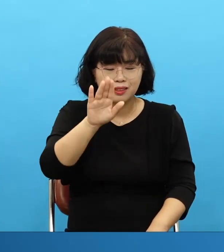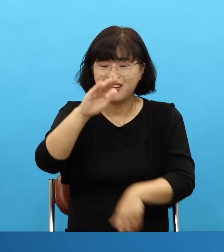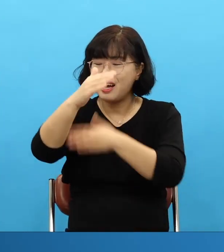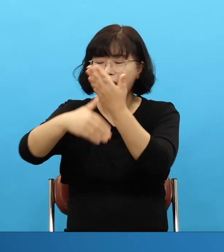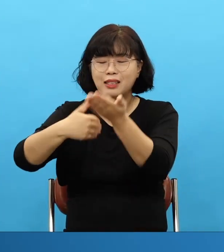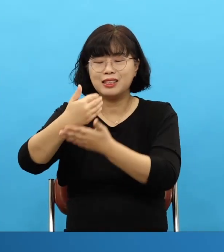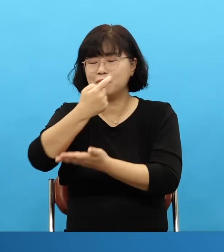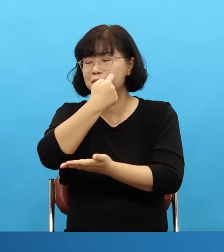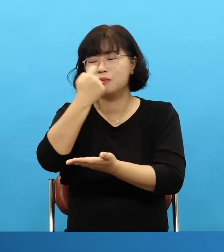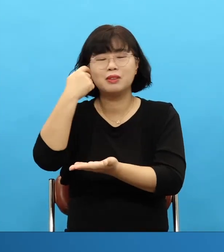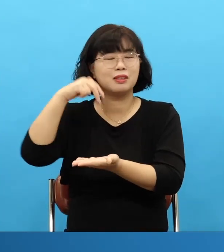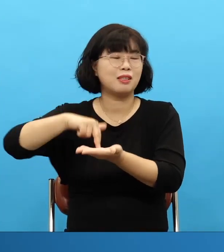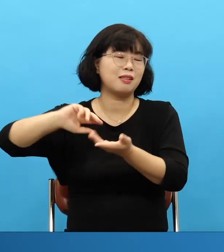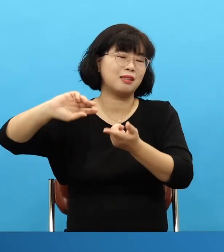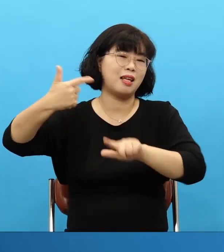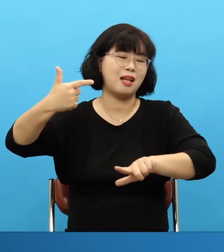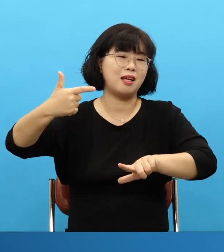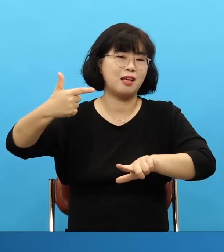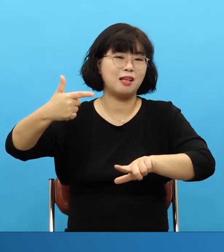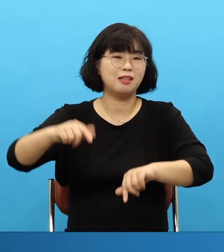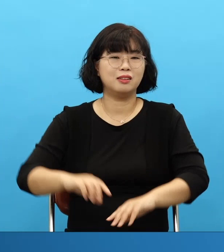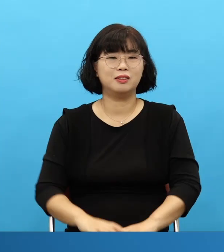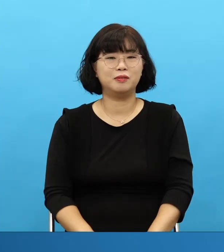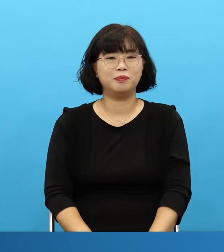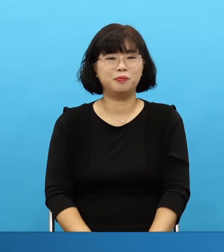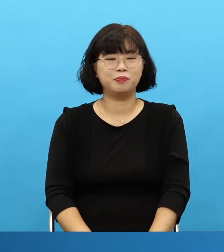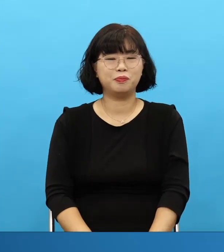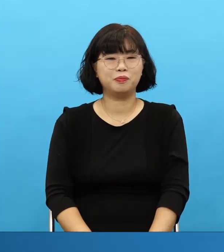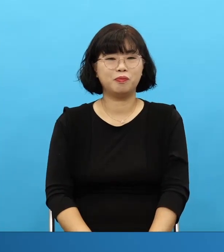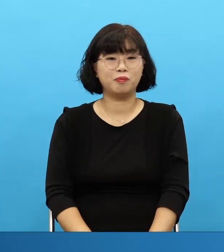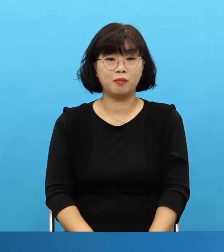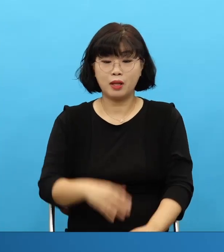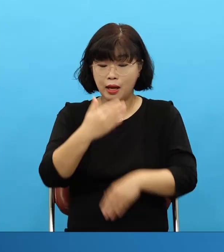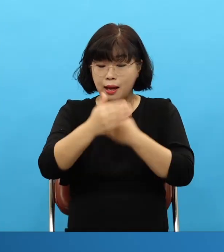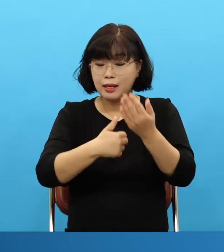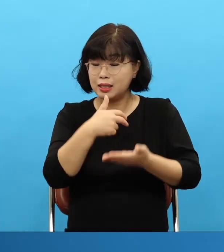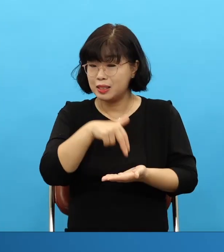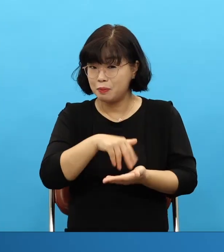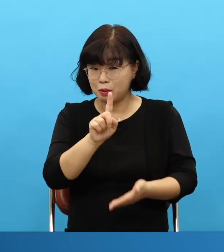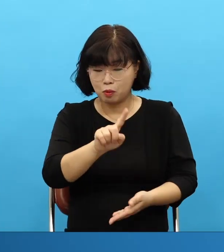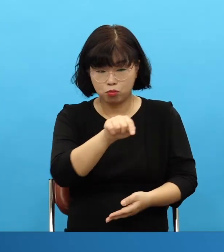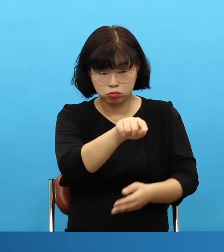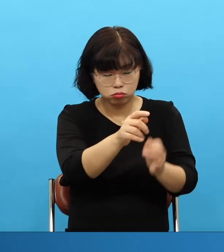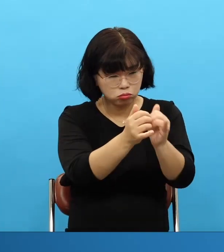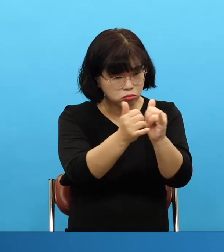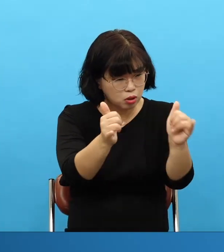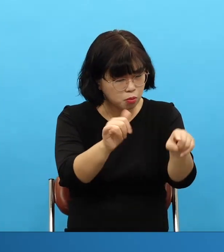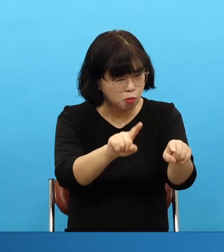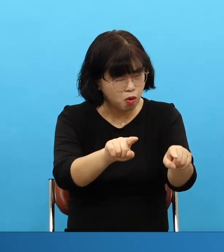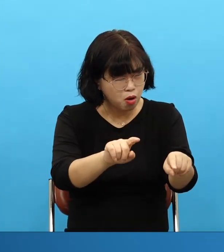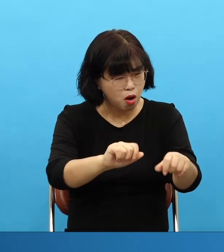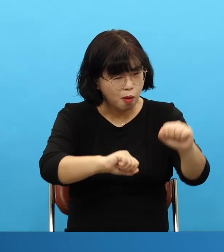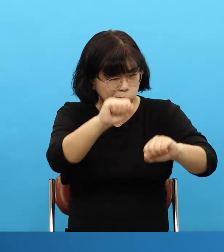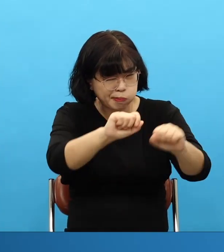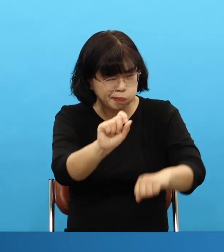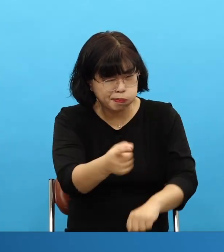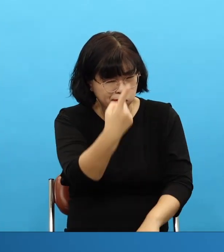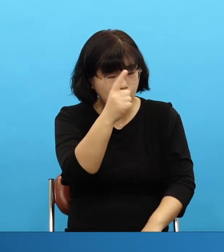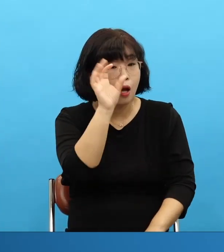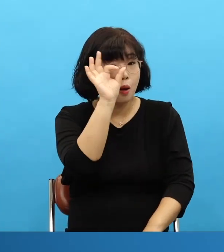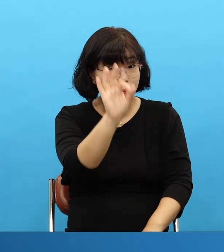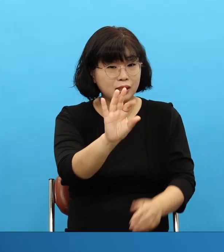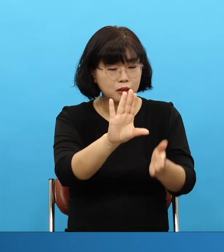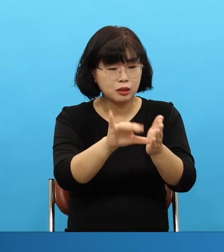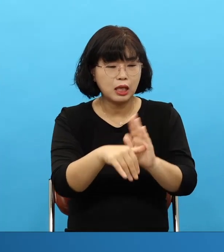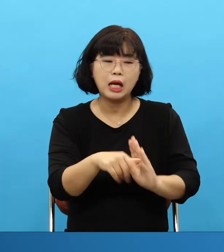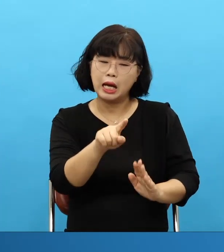or not. 하나님은 저 사람을 변화시켜서 축복하시기를 원하셔요. Because what God desires is to transform that person,